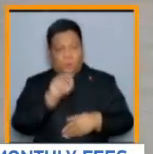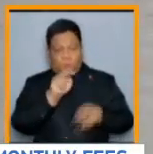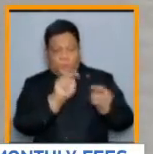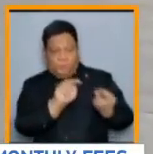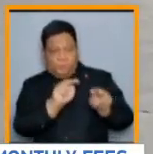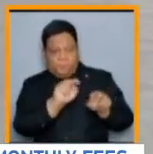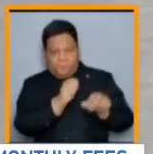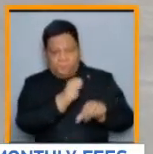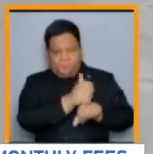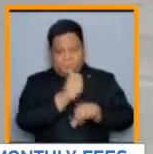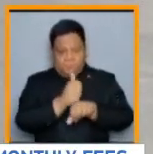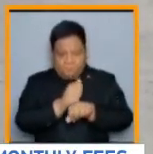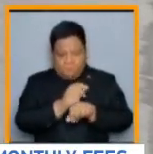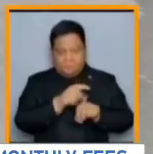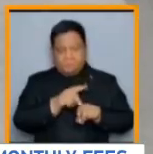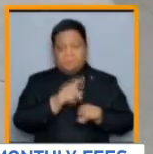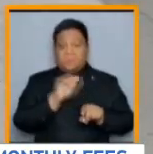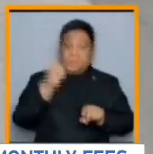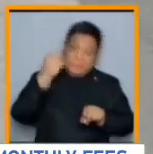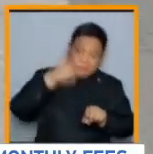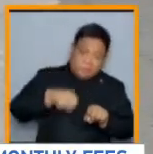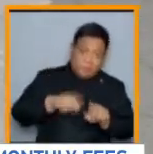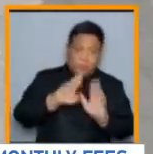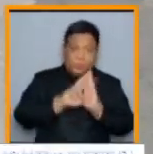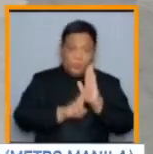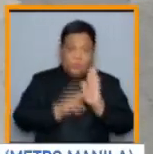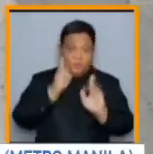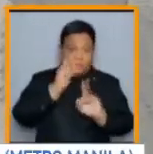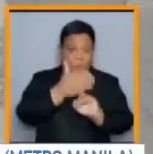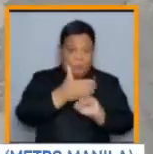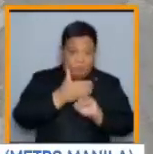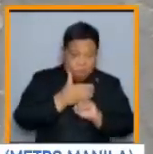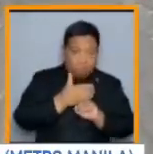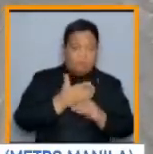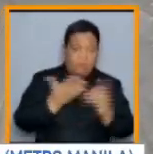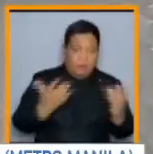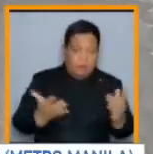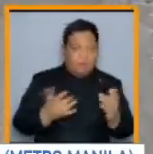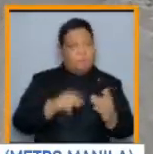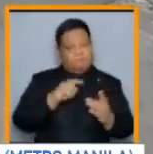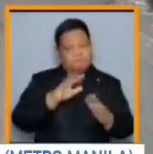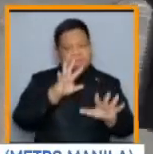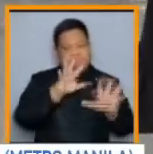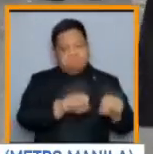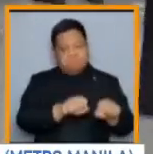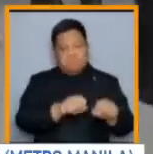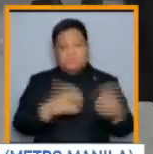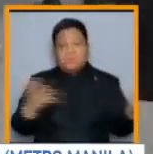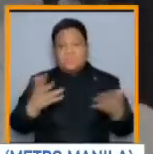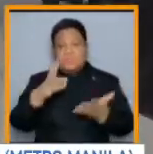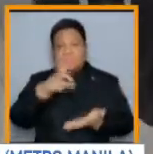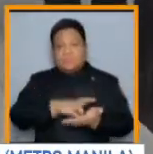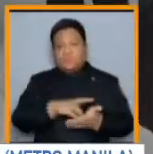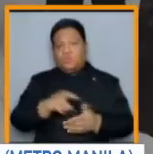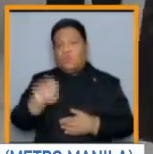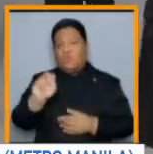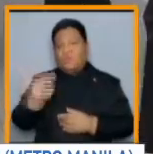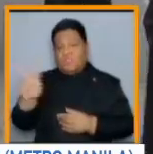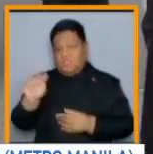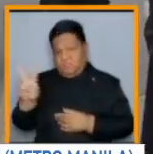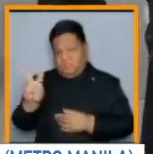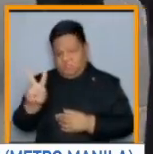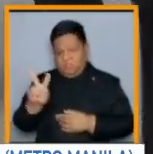makikita natin sa ilang sandali lamang. Yan po ang sitwasyon ngayon dyan sa may Novaliches at may mga ilan nga pong mga van